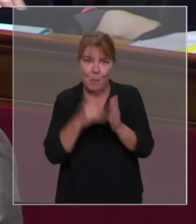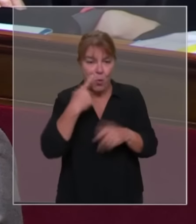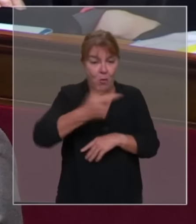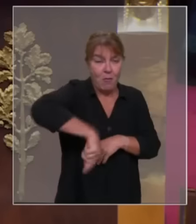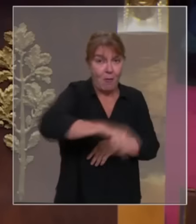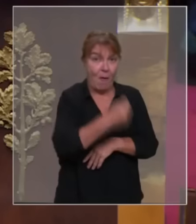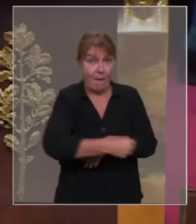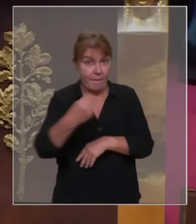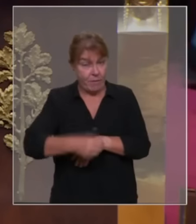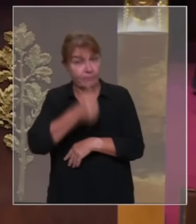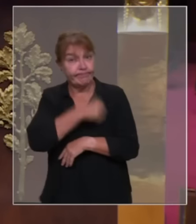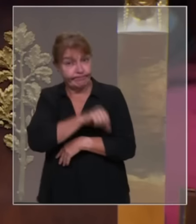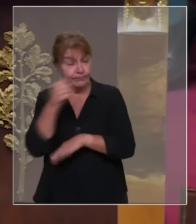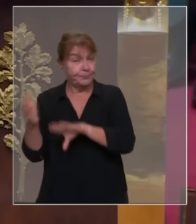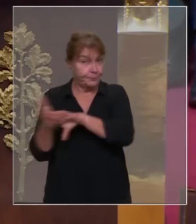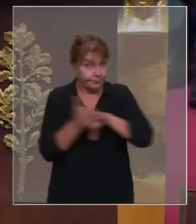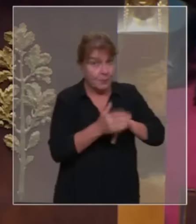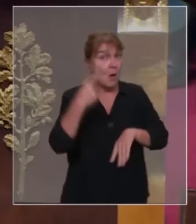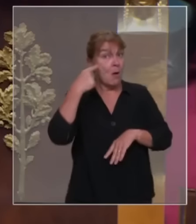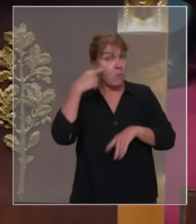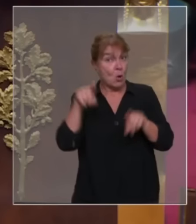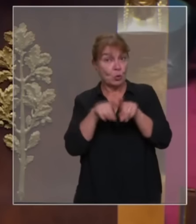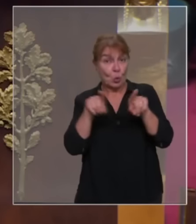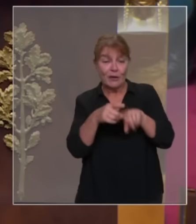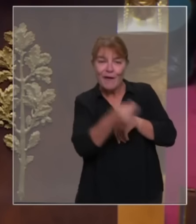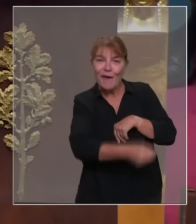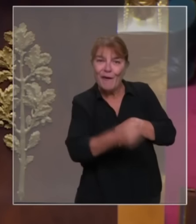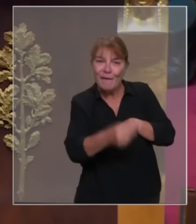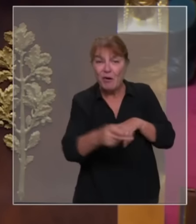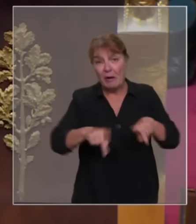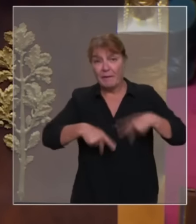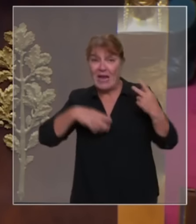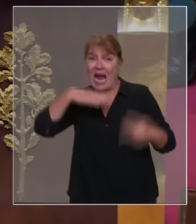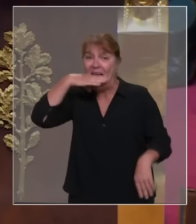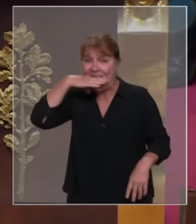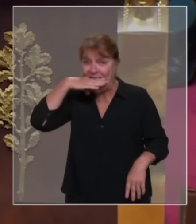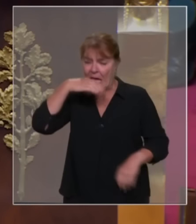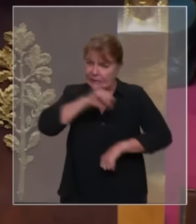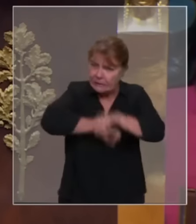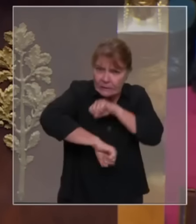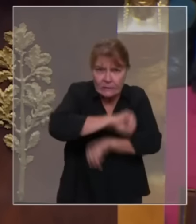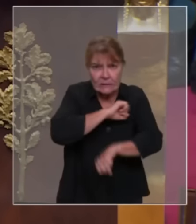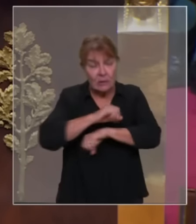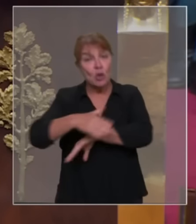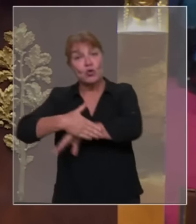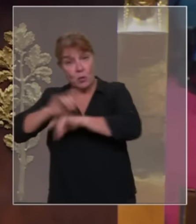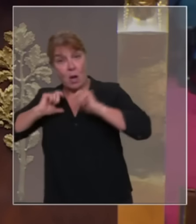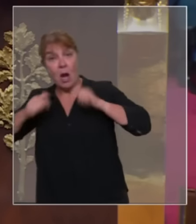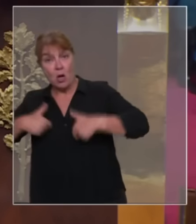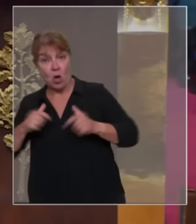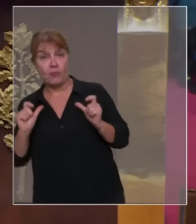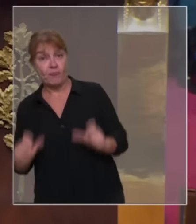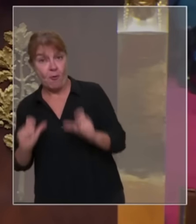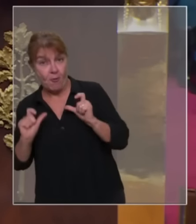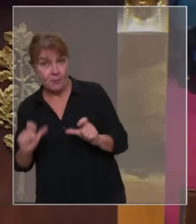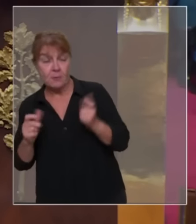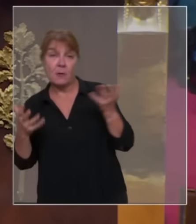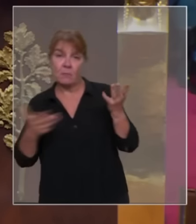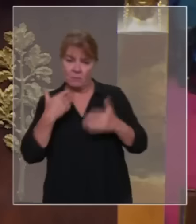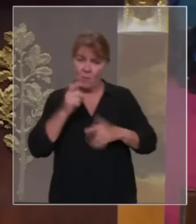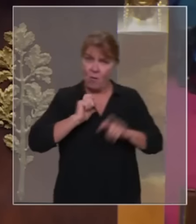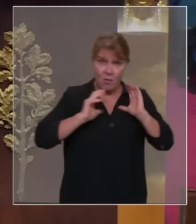Et enfin, aussi pour ces enfants des milieux modestes, qui par leur mérite, avec le soutien de l'école de la République,